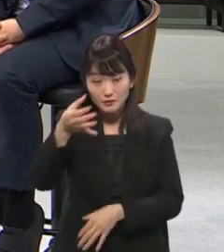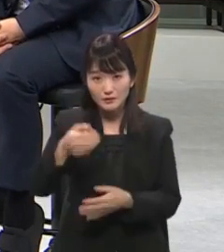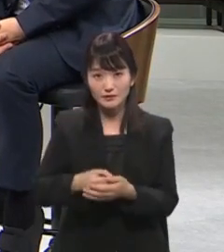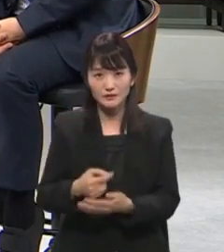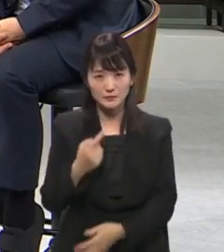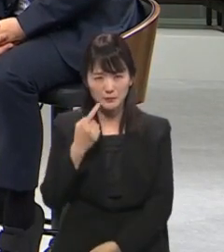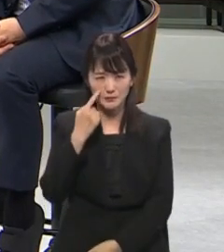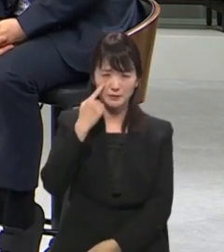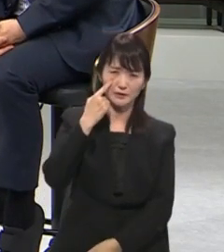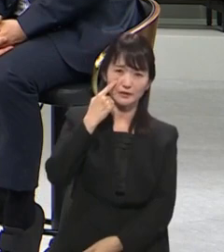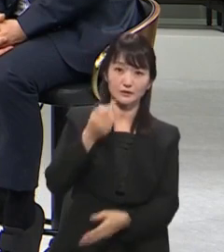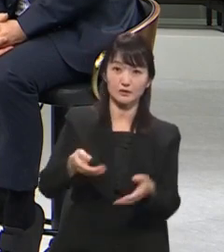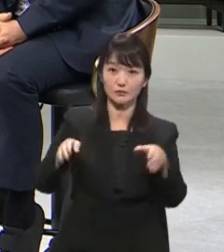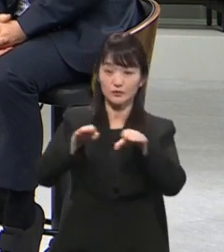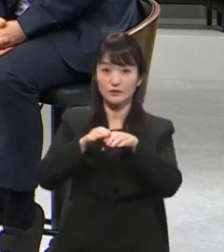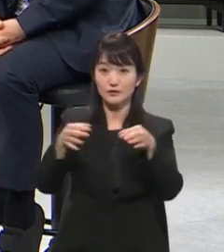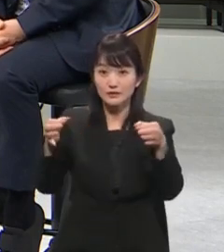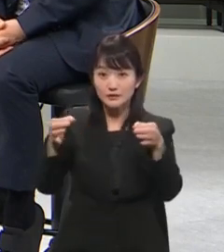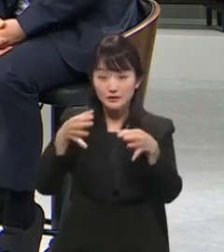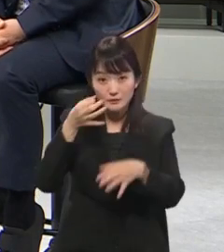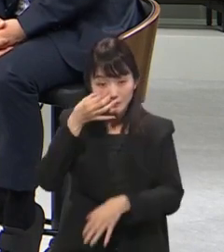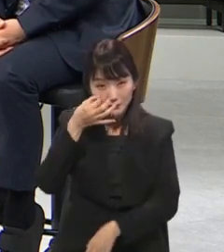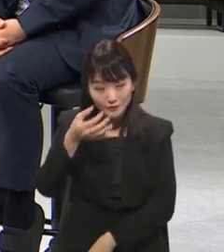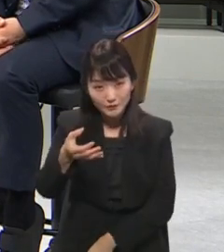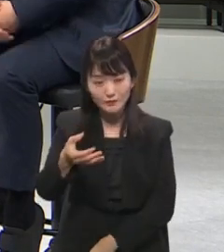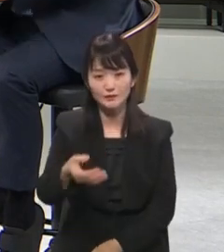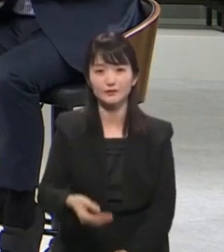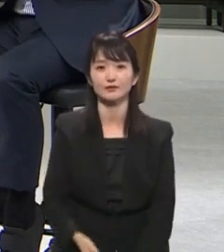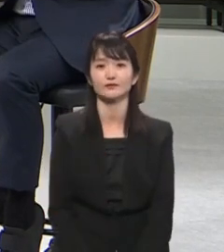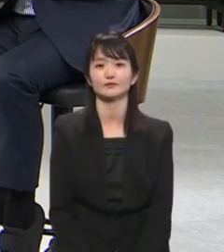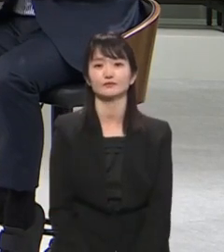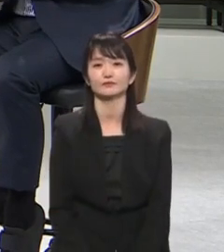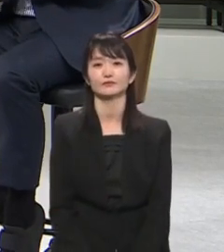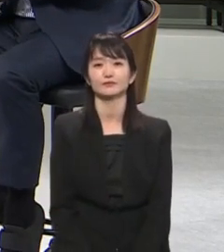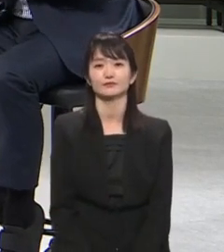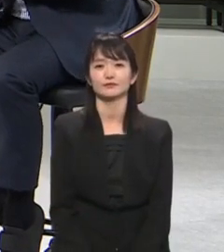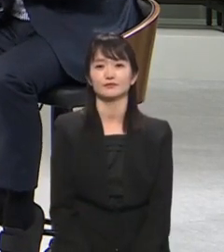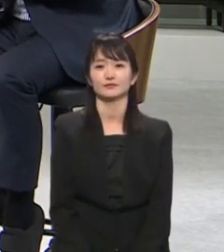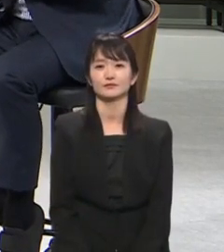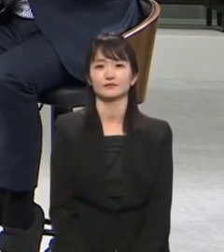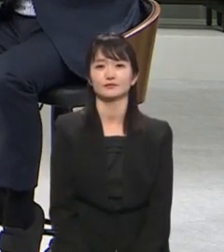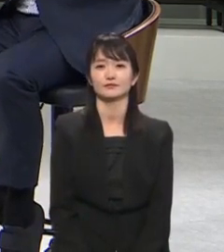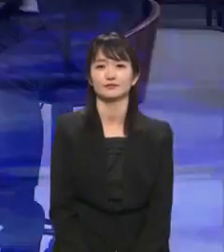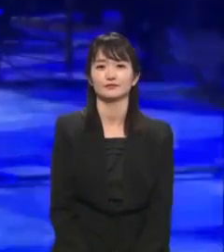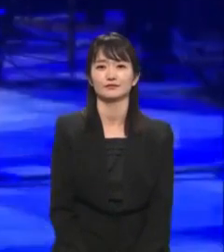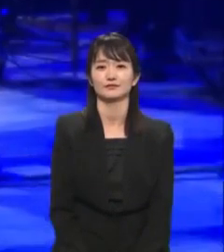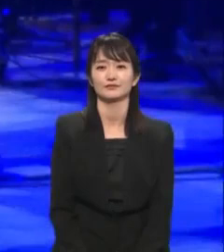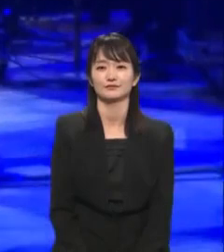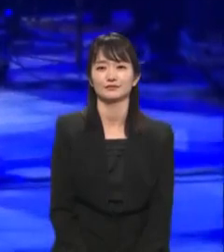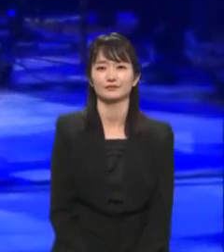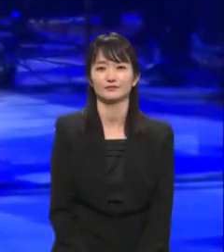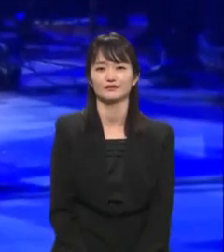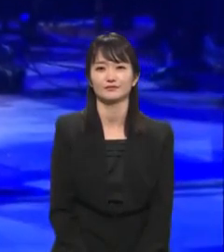하이라이트 무대를 잠깐만 또, 예, 보고 오도록 하겠습니다. 영상, 예, 주시죠. 예, 저도 처음 봐요. 네.